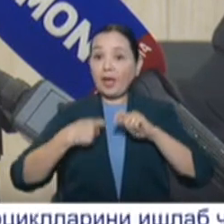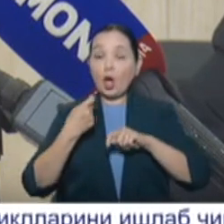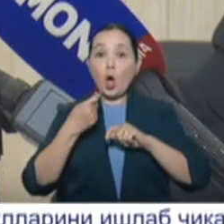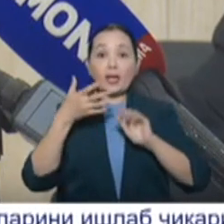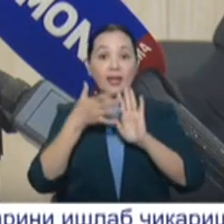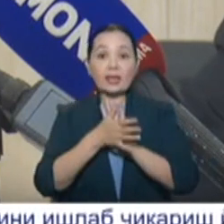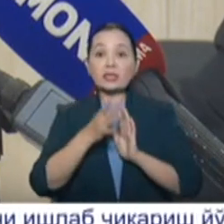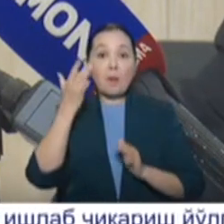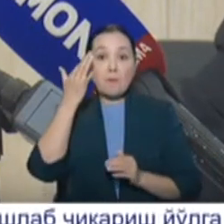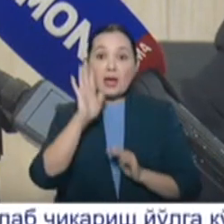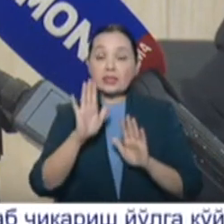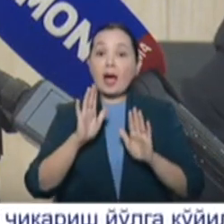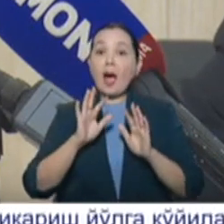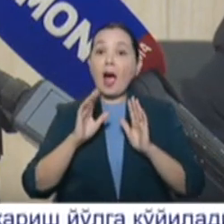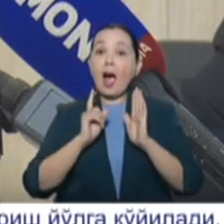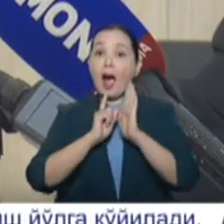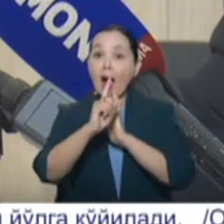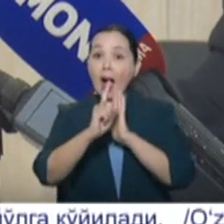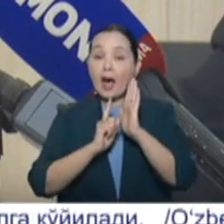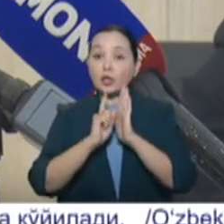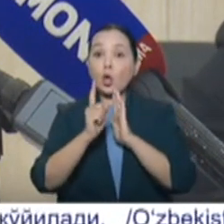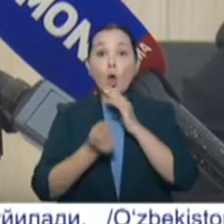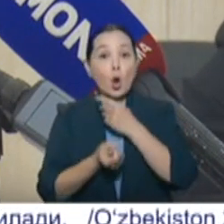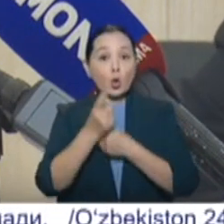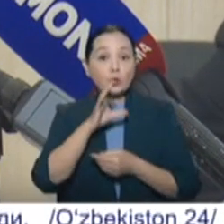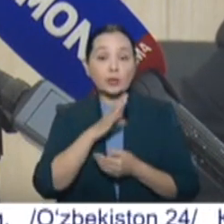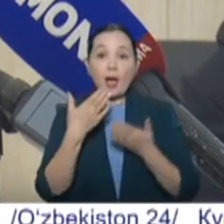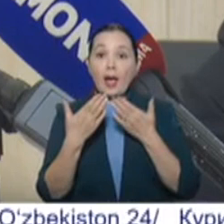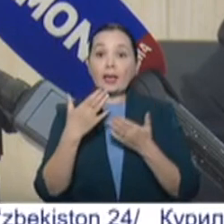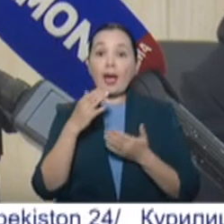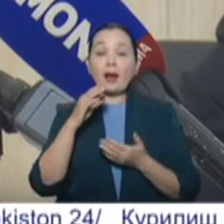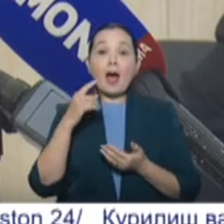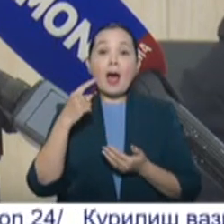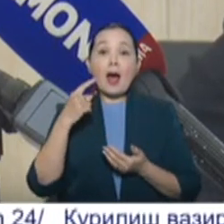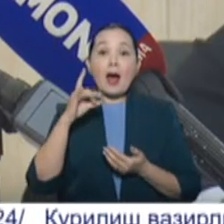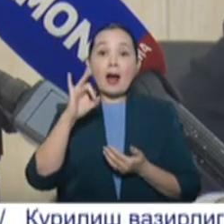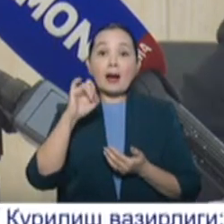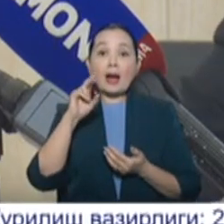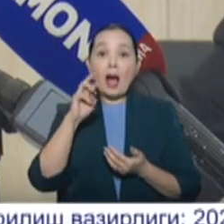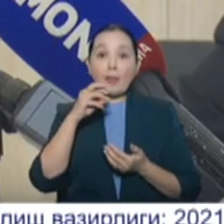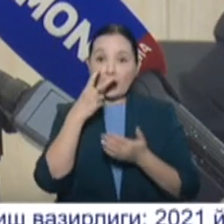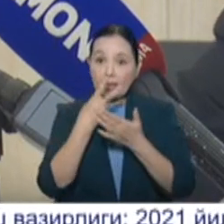emas, xatlov butunlay o'tib chiqdi. Agar raqamlarga keladigan bo'lsak,